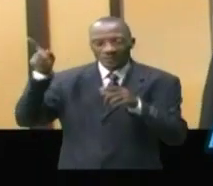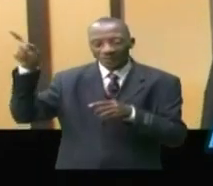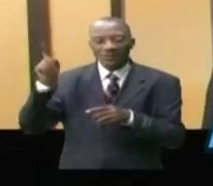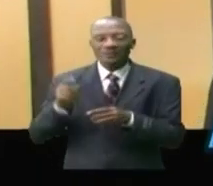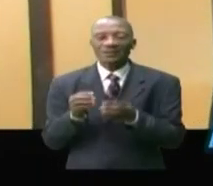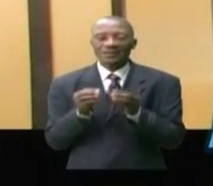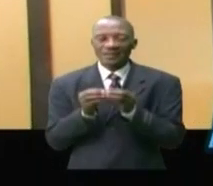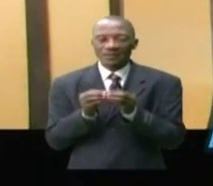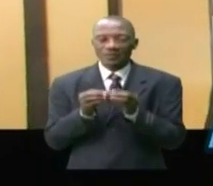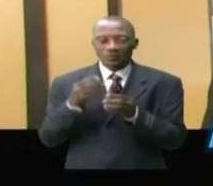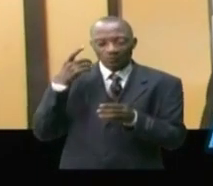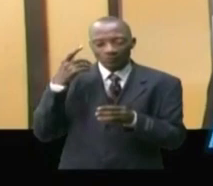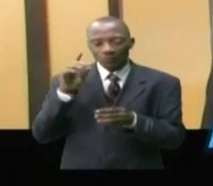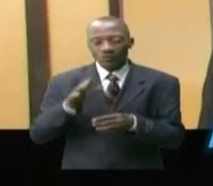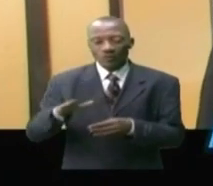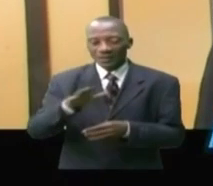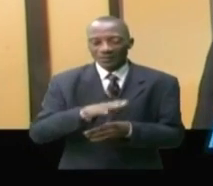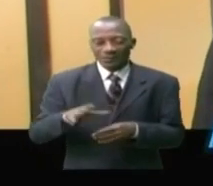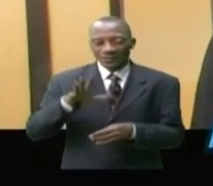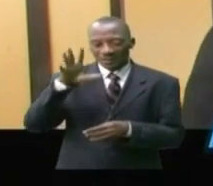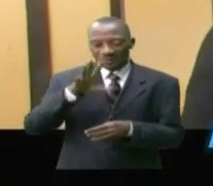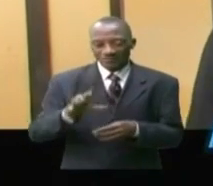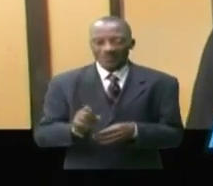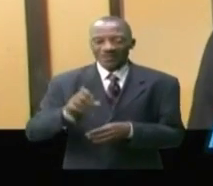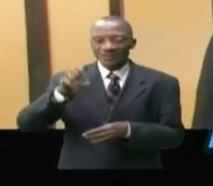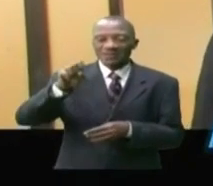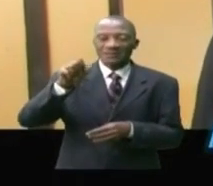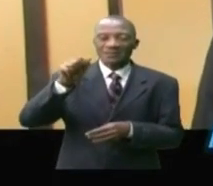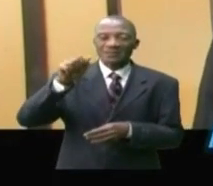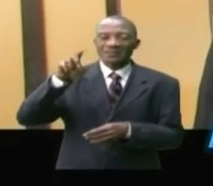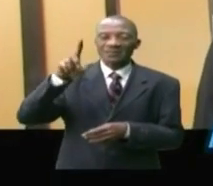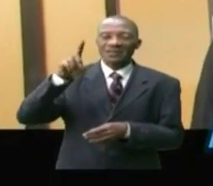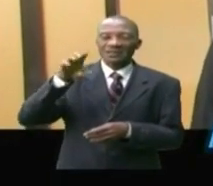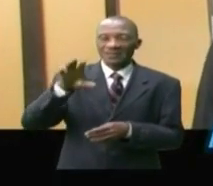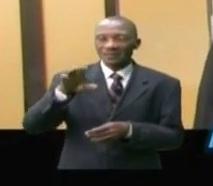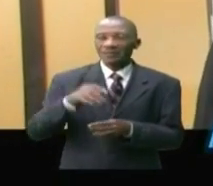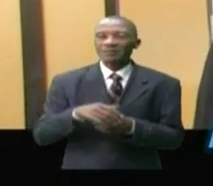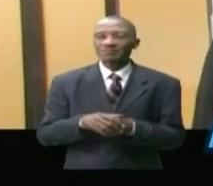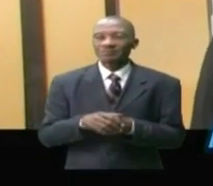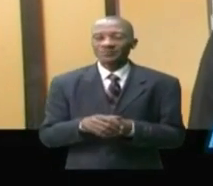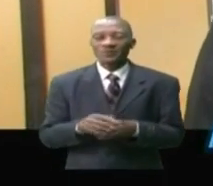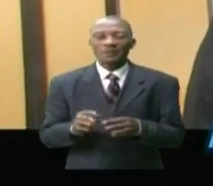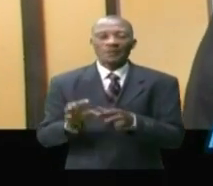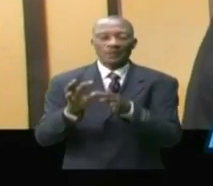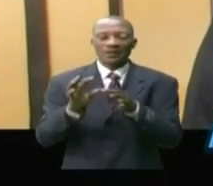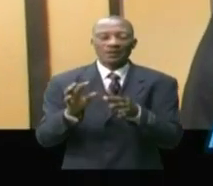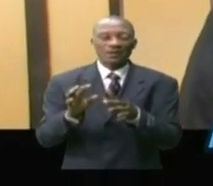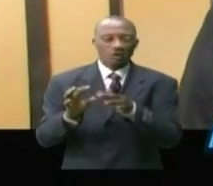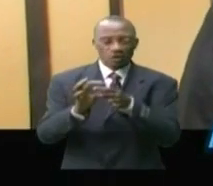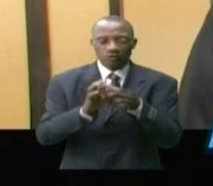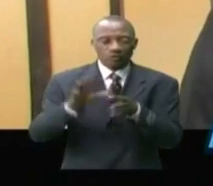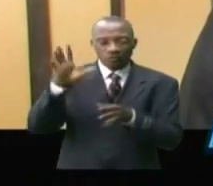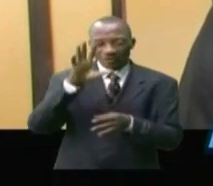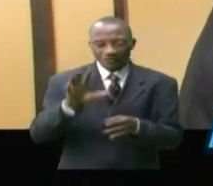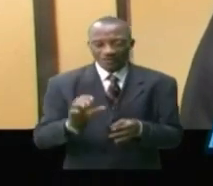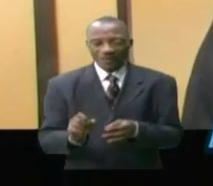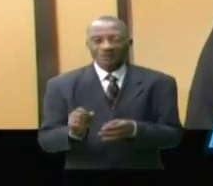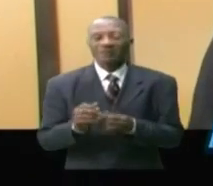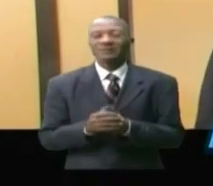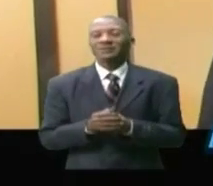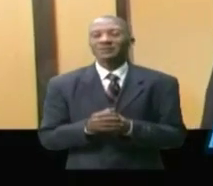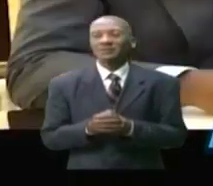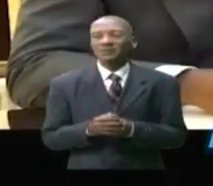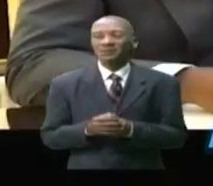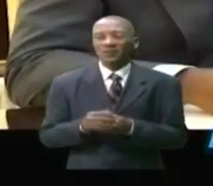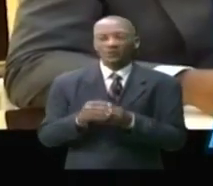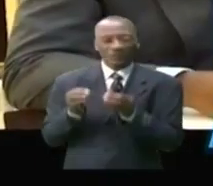notamment l'EAC, la SADC, mais finalement l'Union africaine elle-même. Et cette question, comme